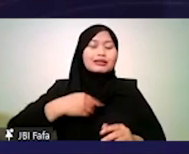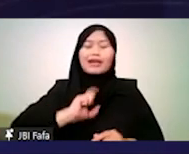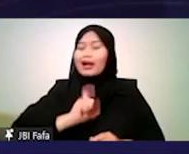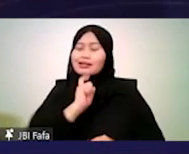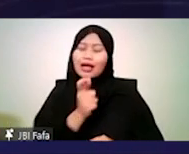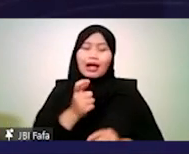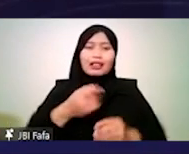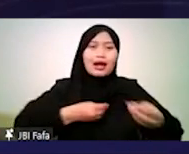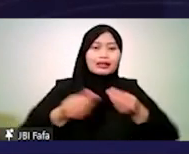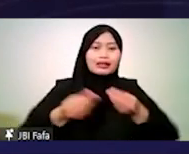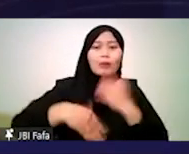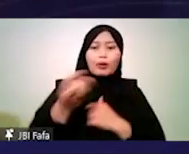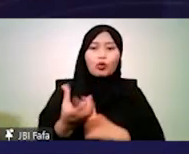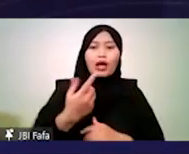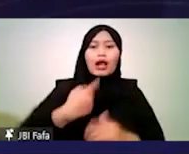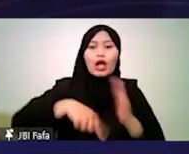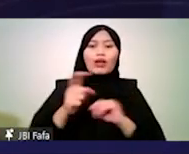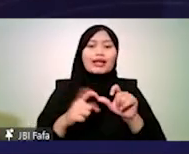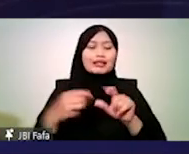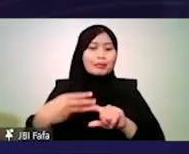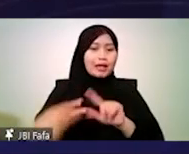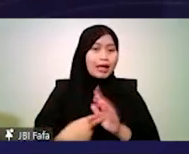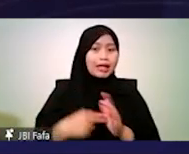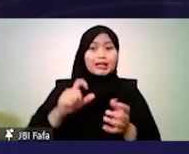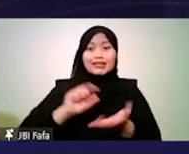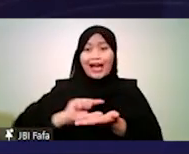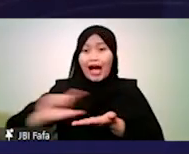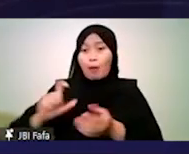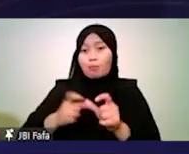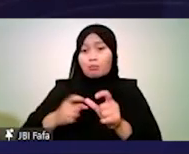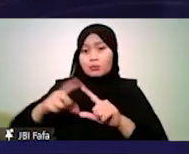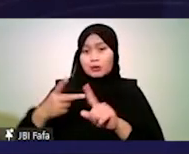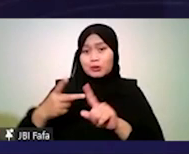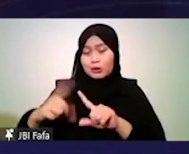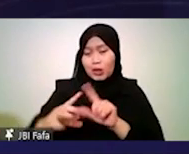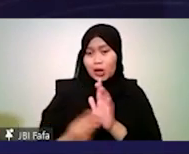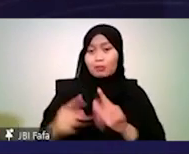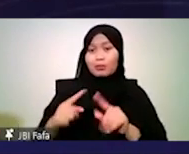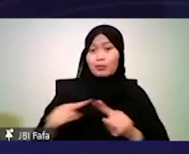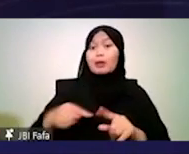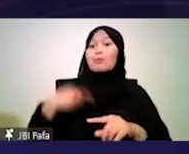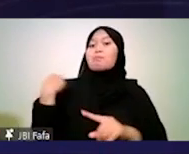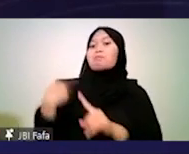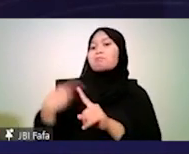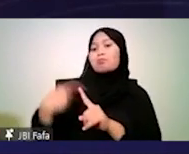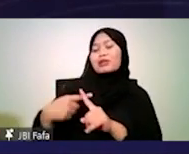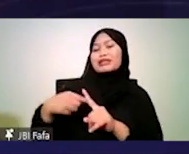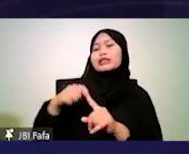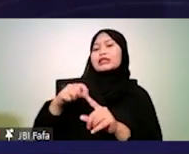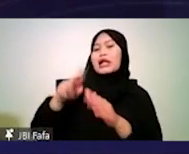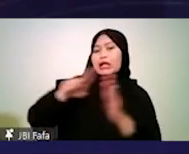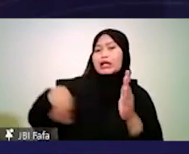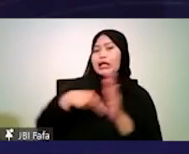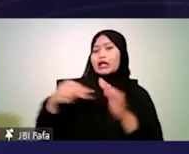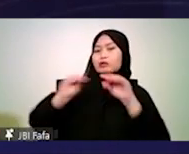di SPN bisa ham tapi juga kita melakukan literasi the bekerjasama dengan